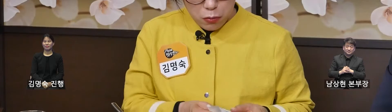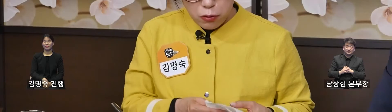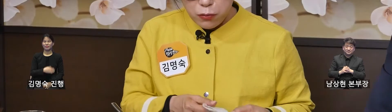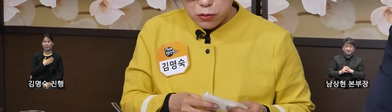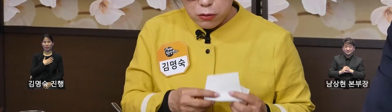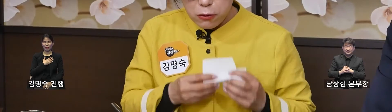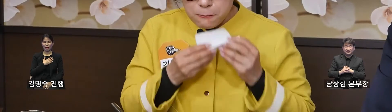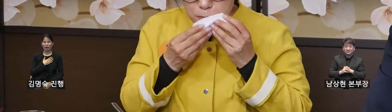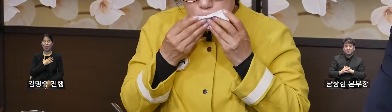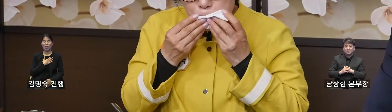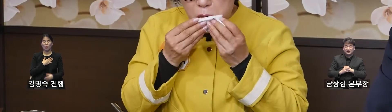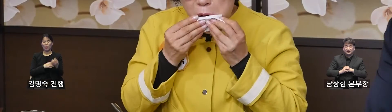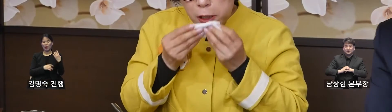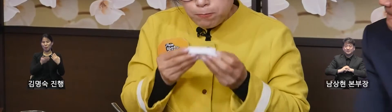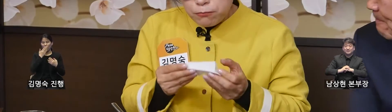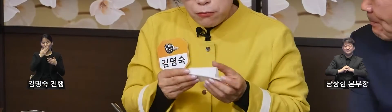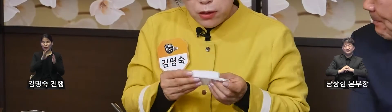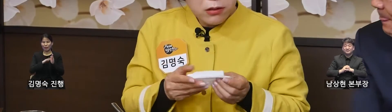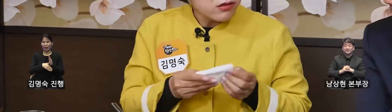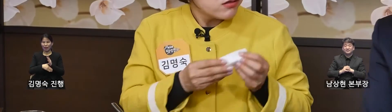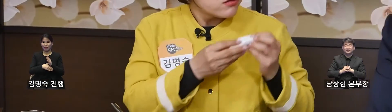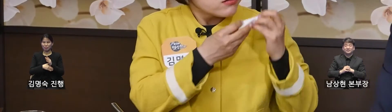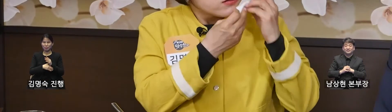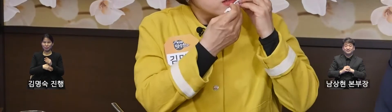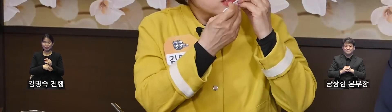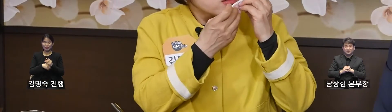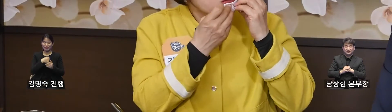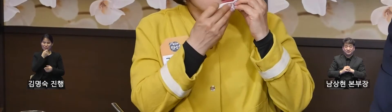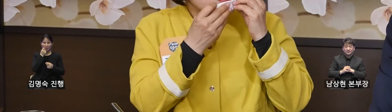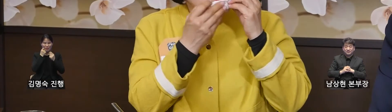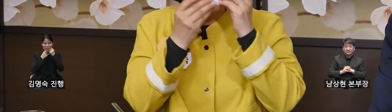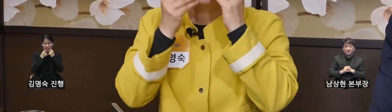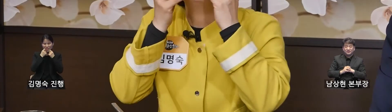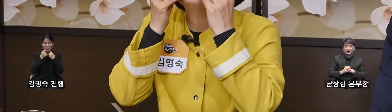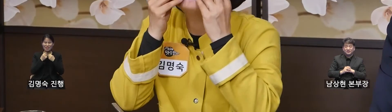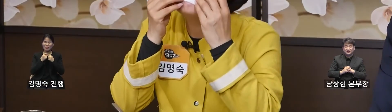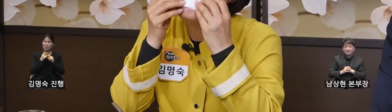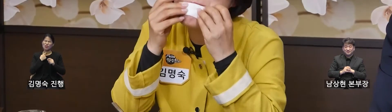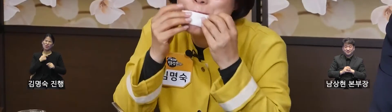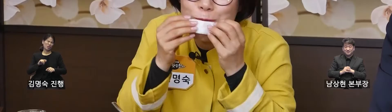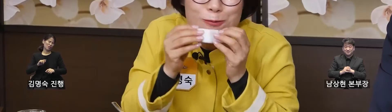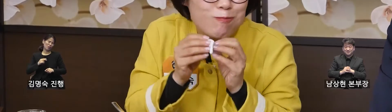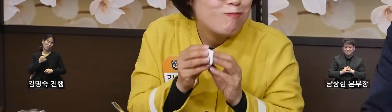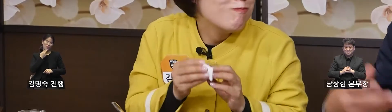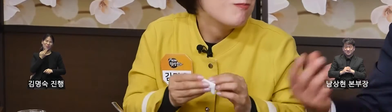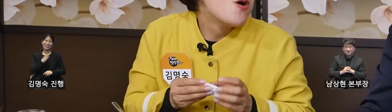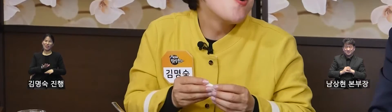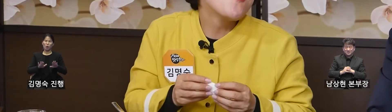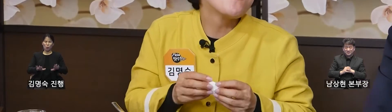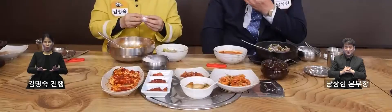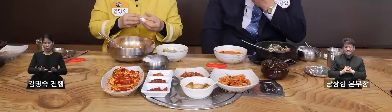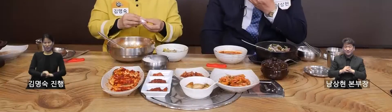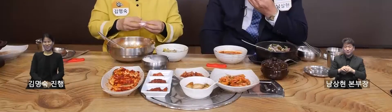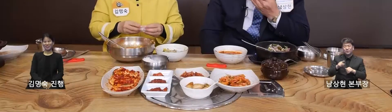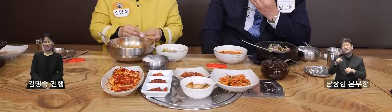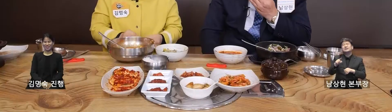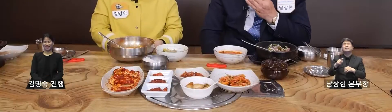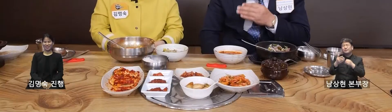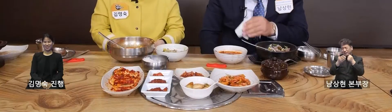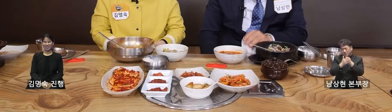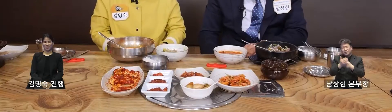제가 이렇게 먹으면서 네. 이렇게 흘린 적이 없는데 오늘 아, 또 그런 맛에 드시는